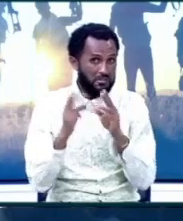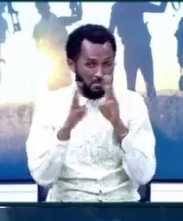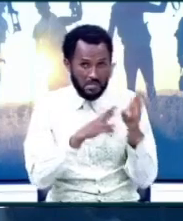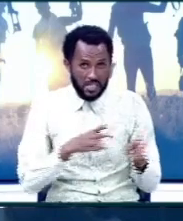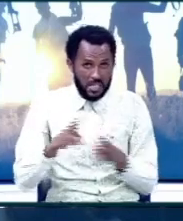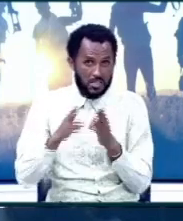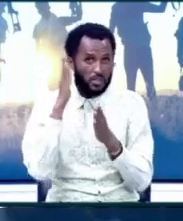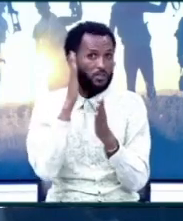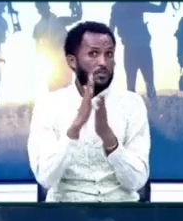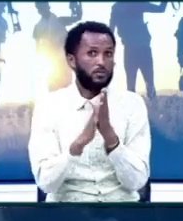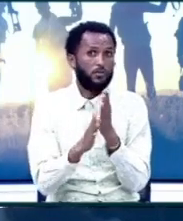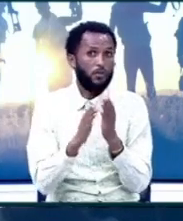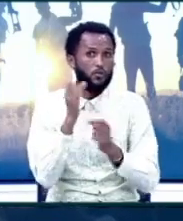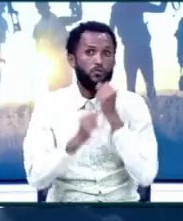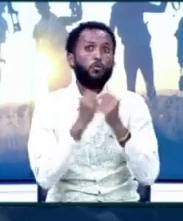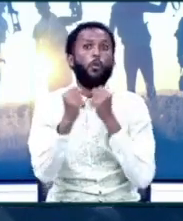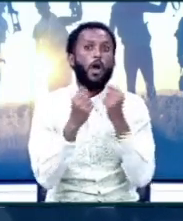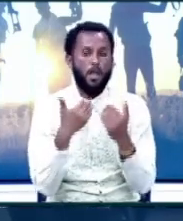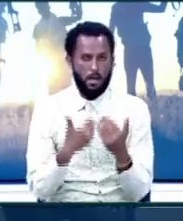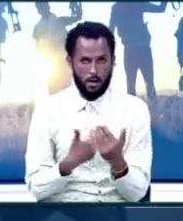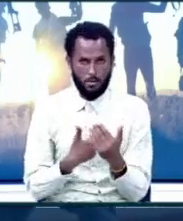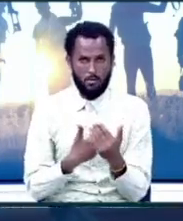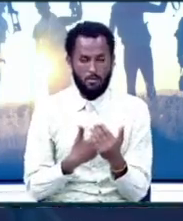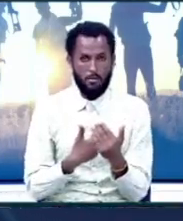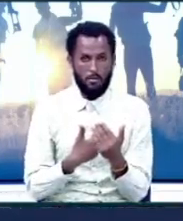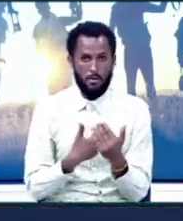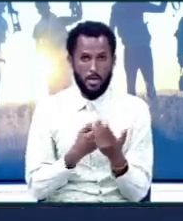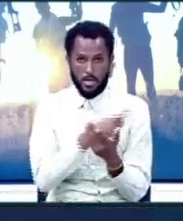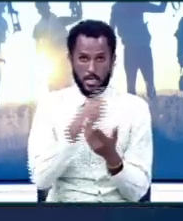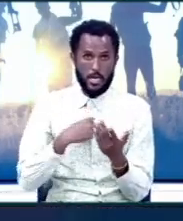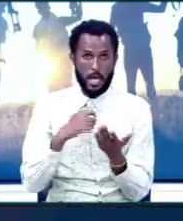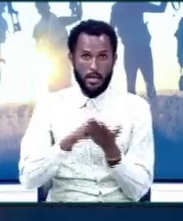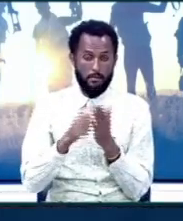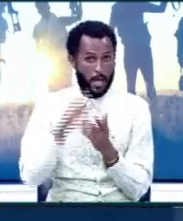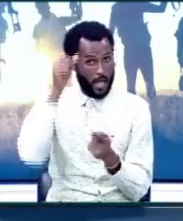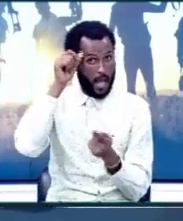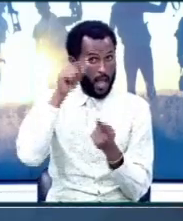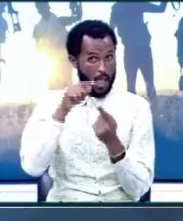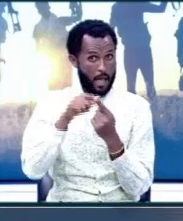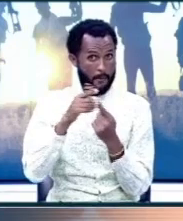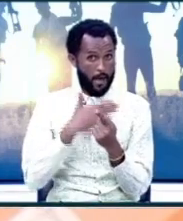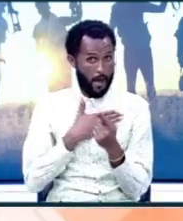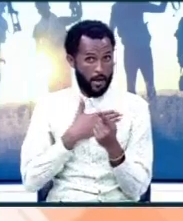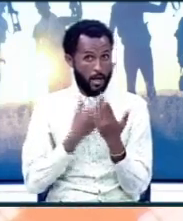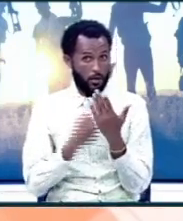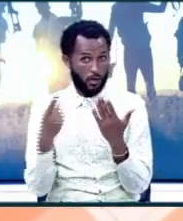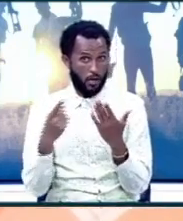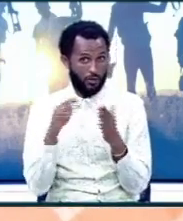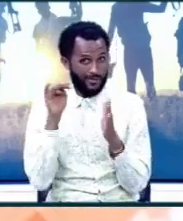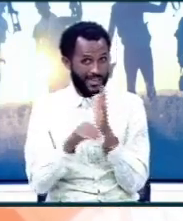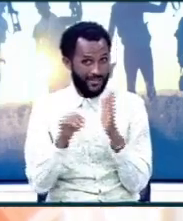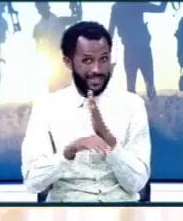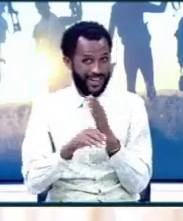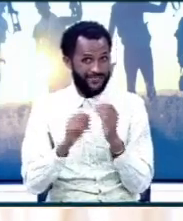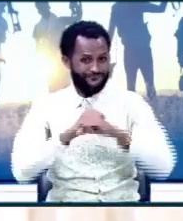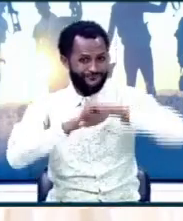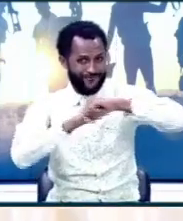ክፍፅሞ ይረባረበ ኣሎ። ንና ከዓ ተዕላማና ካብዚ ከም ዝበለ ብርሰትን ፅተትን መኪትካ